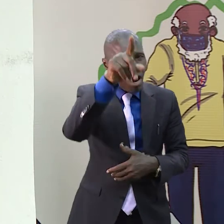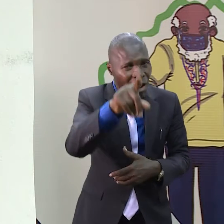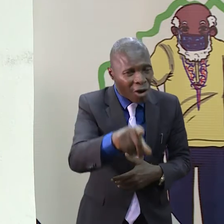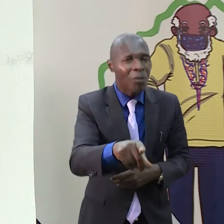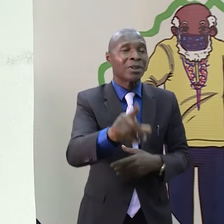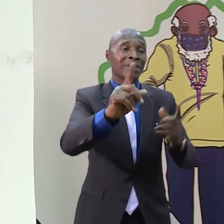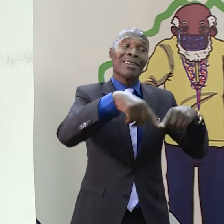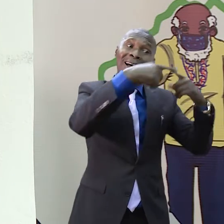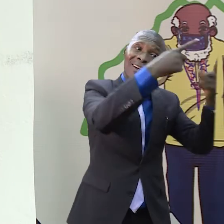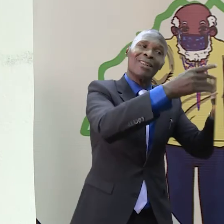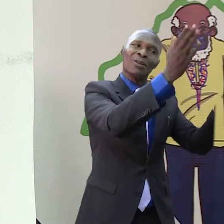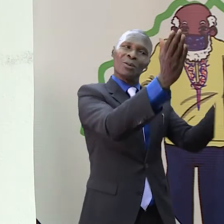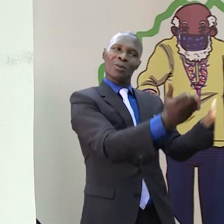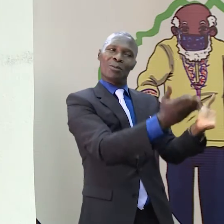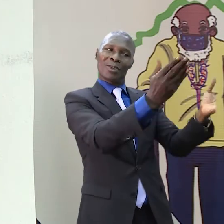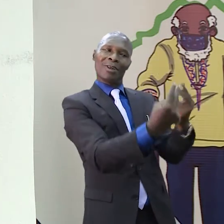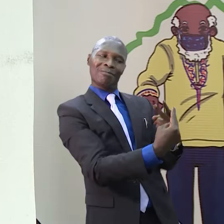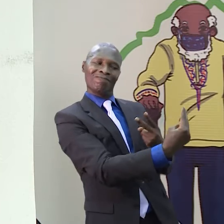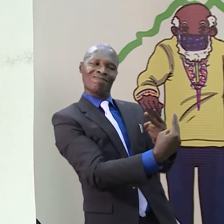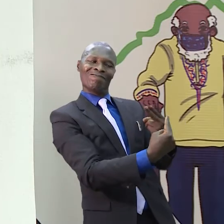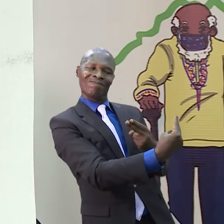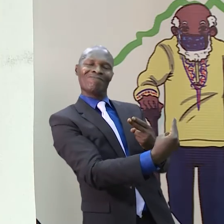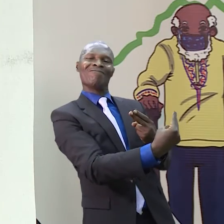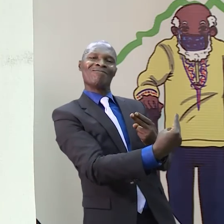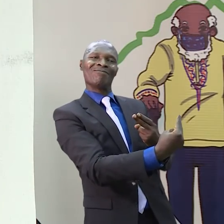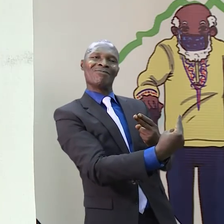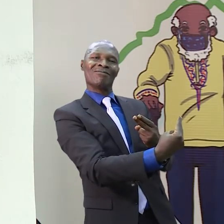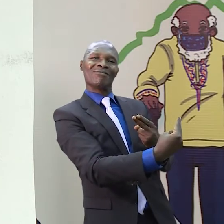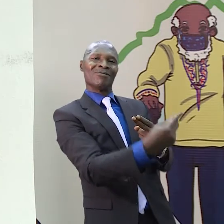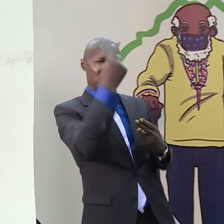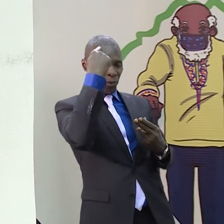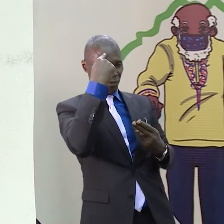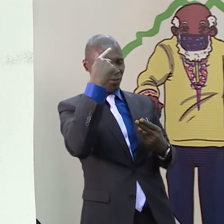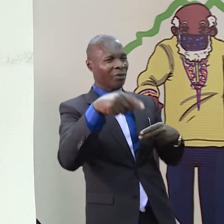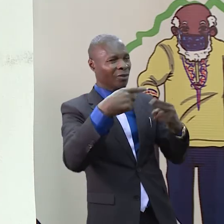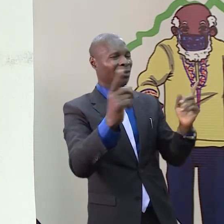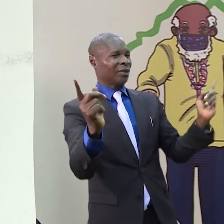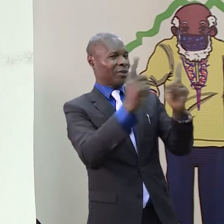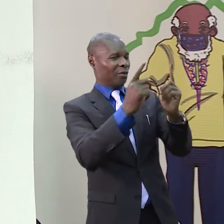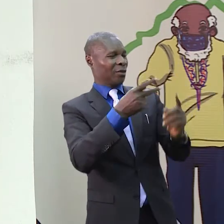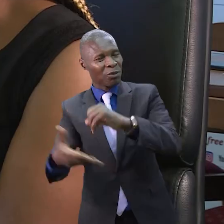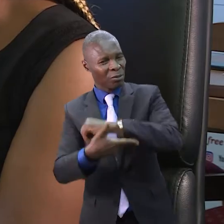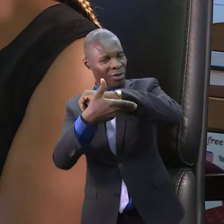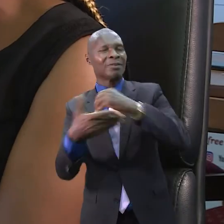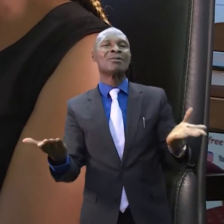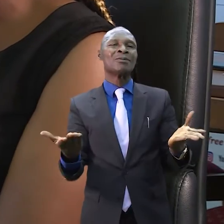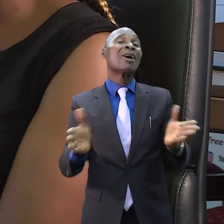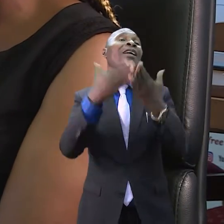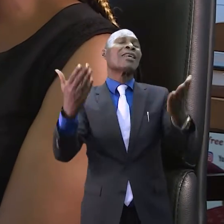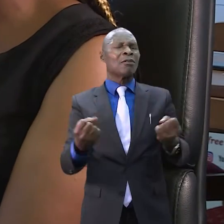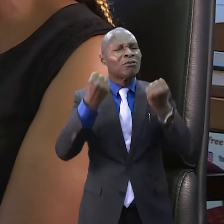recommandé d'aller dans la formation sanitaire la plus proche. Il aura les orientations, voire la prise en charge. Quelle